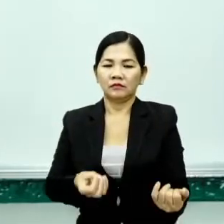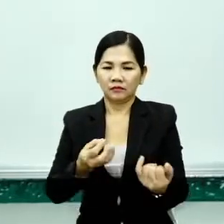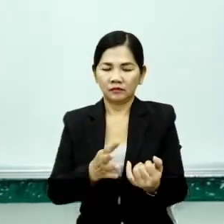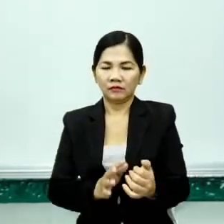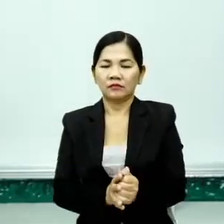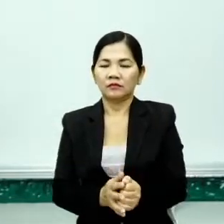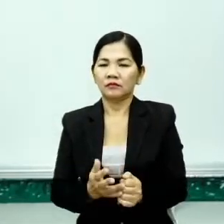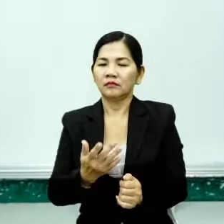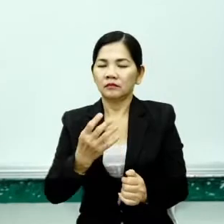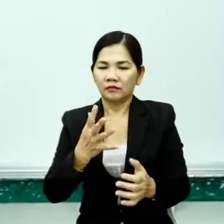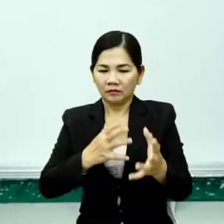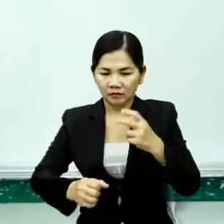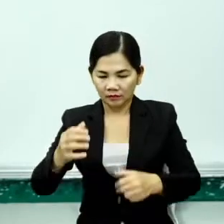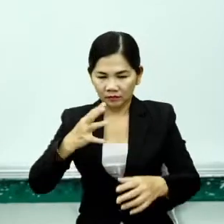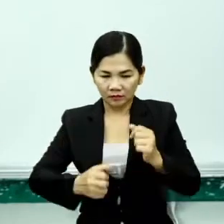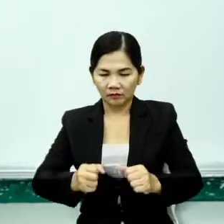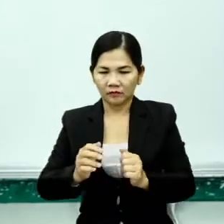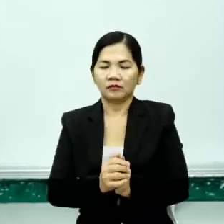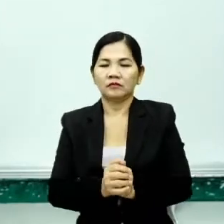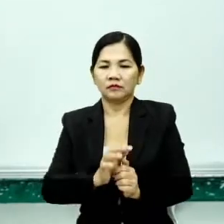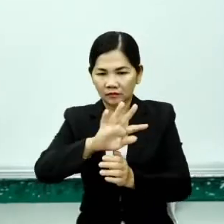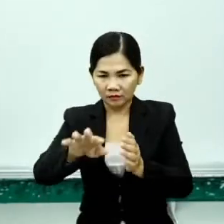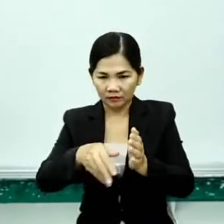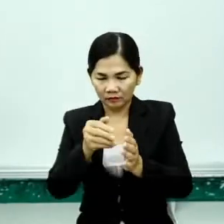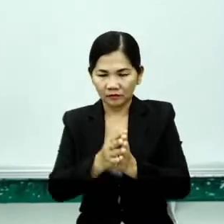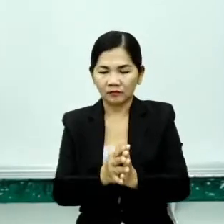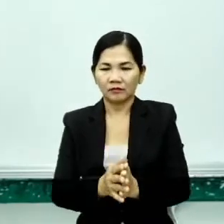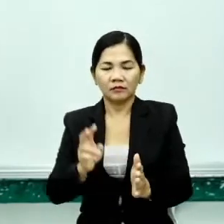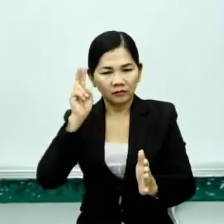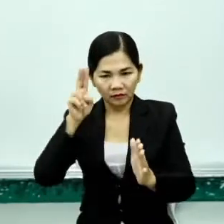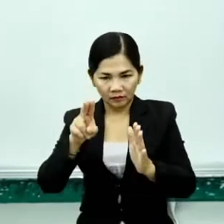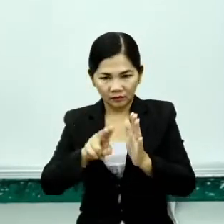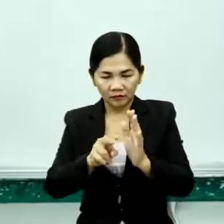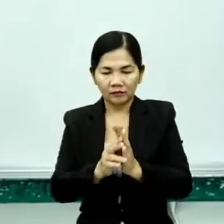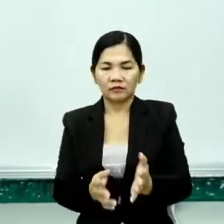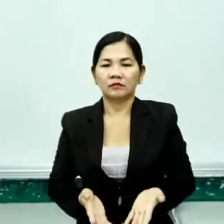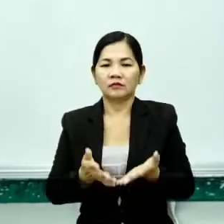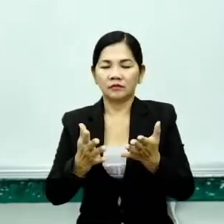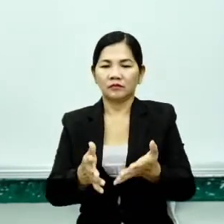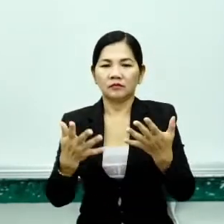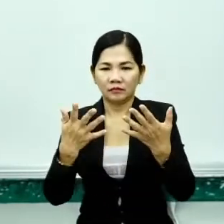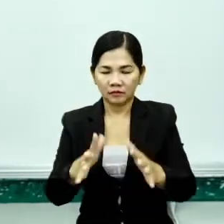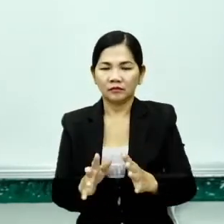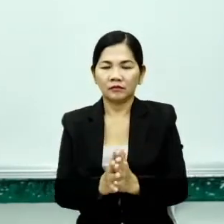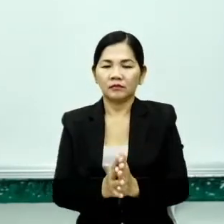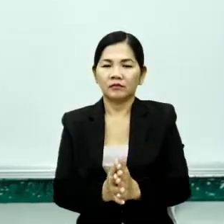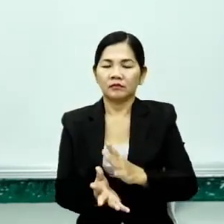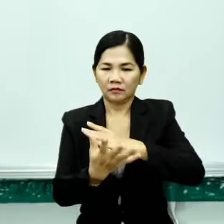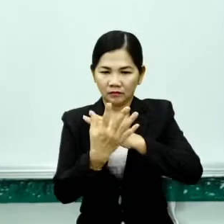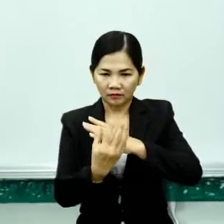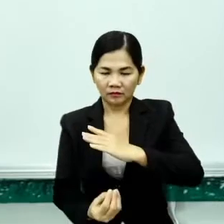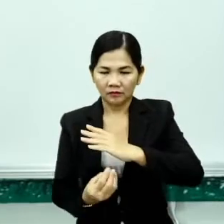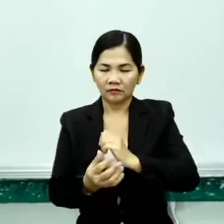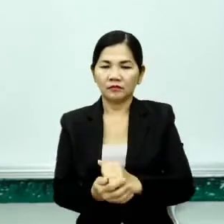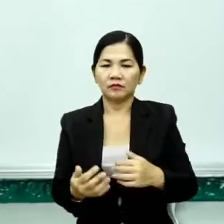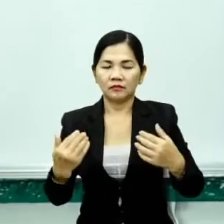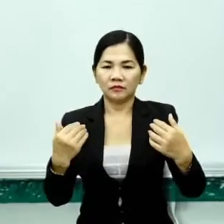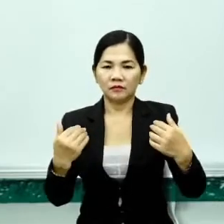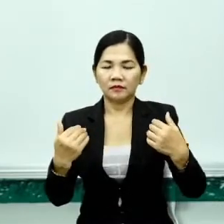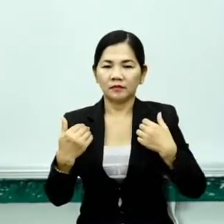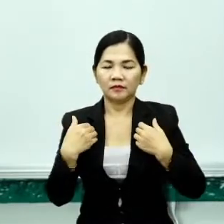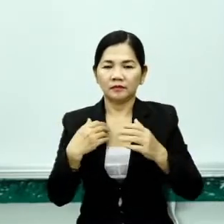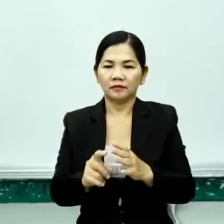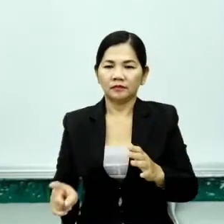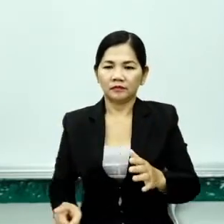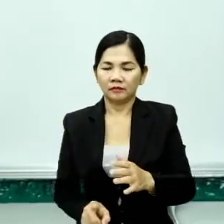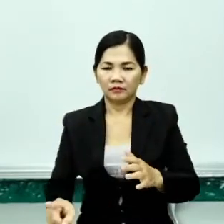là con cha ở con tràn chẳng con bạn đang làm pi lạc là nạ sầm có cha rộng bọt sát để rùm nơi lực cốt cha miên đôi chía cha